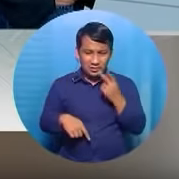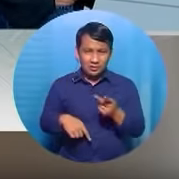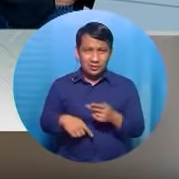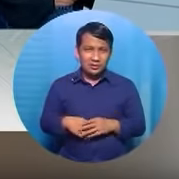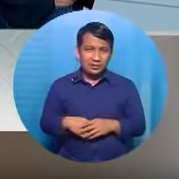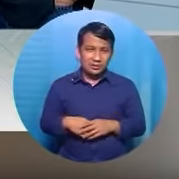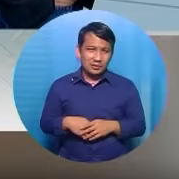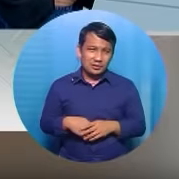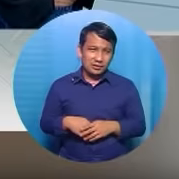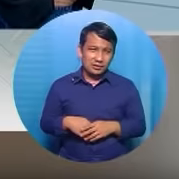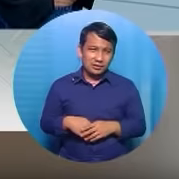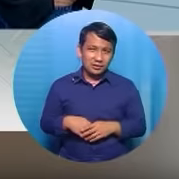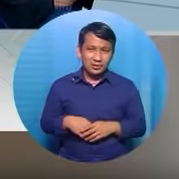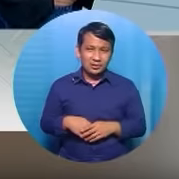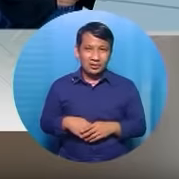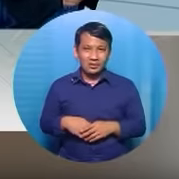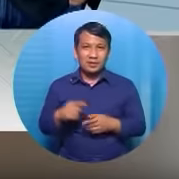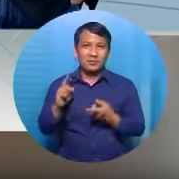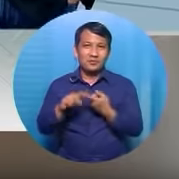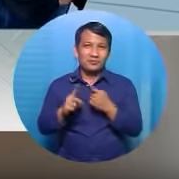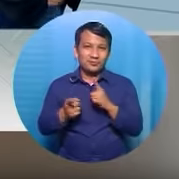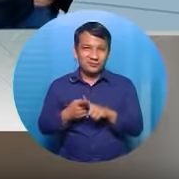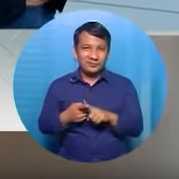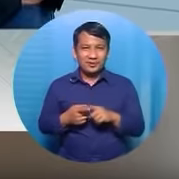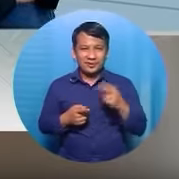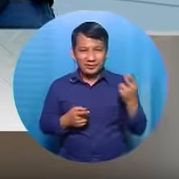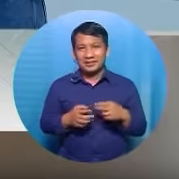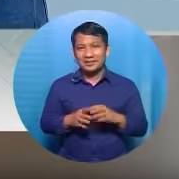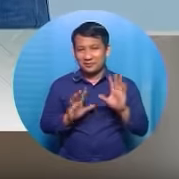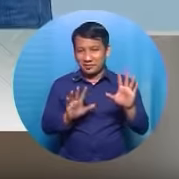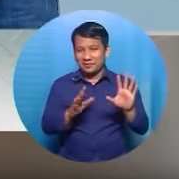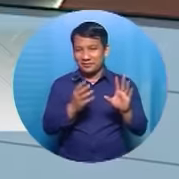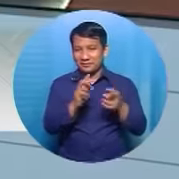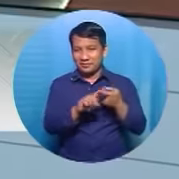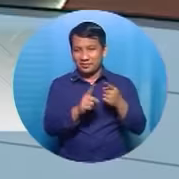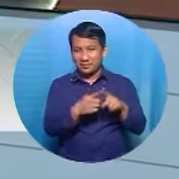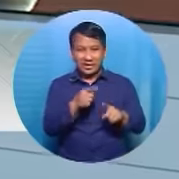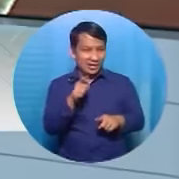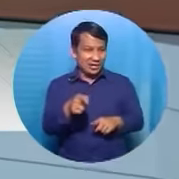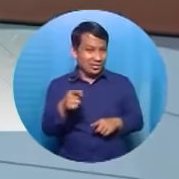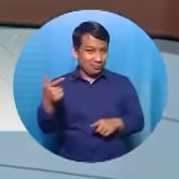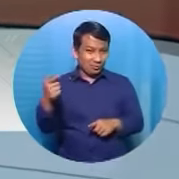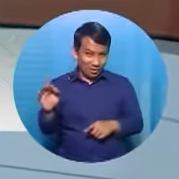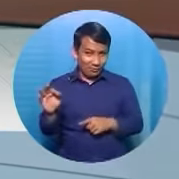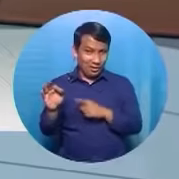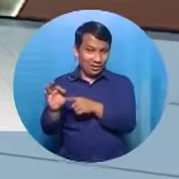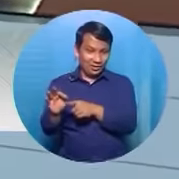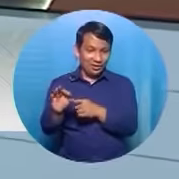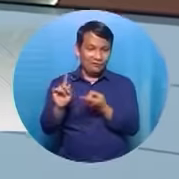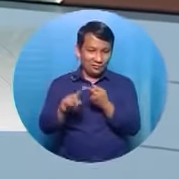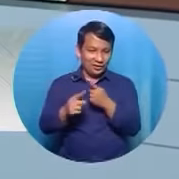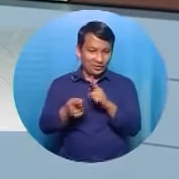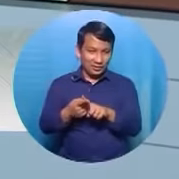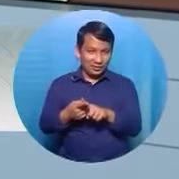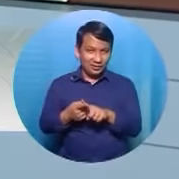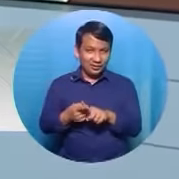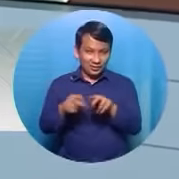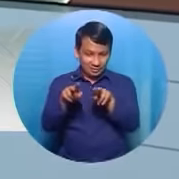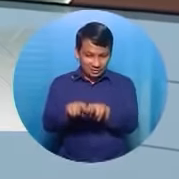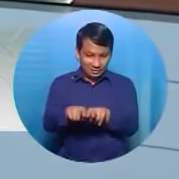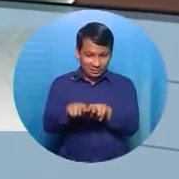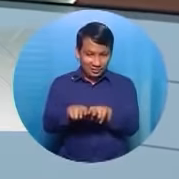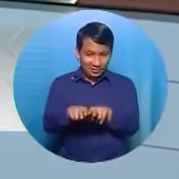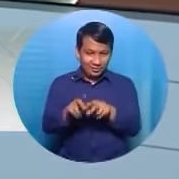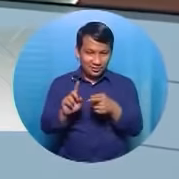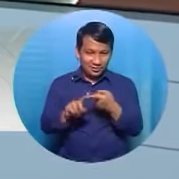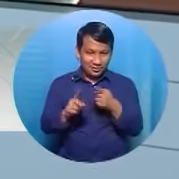babae, sir. Friend lang kami. Okay, sandali lang. Sandali lang, sir, ha? So, hindi mo babae yon, friend mo lang. So, katabi, yes, mo yung